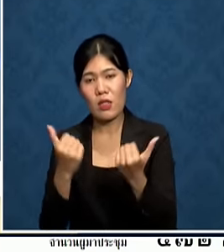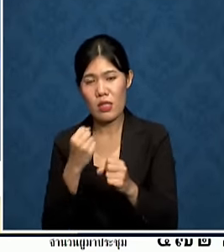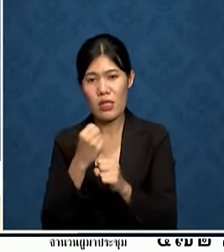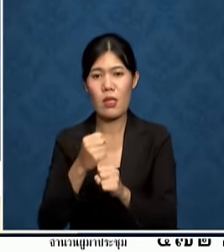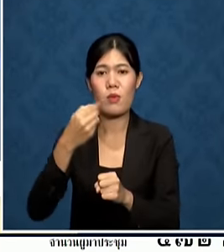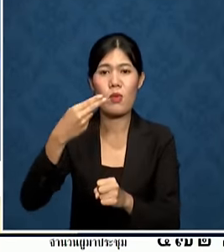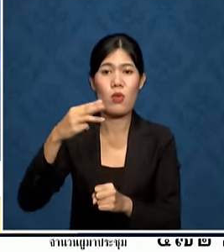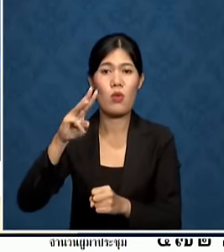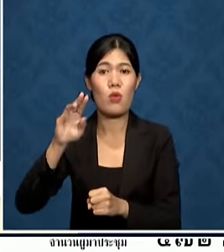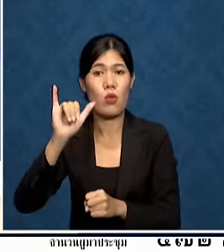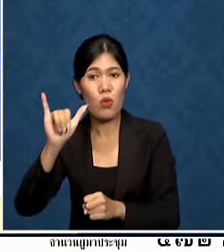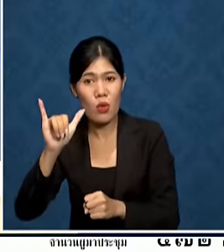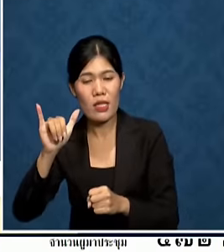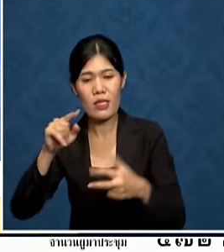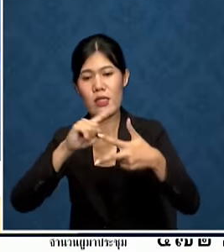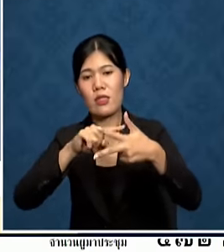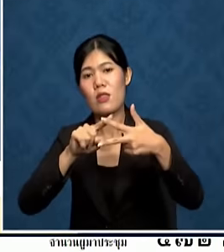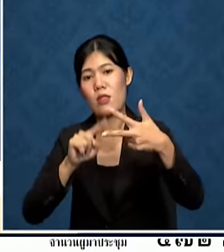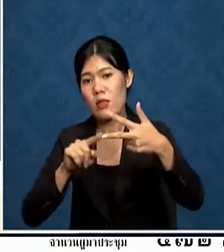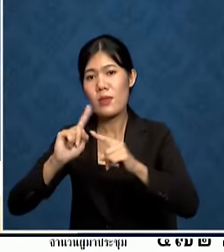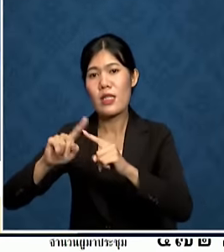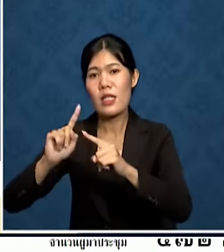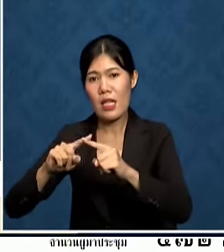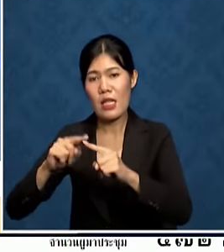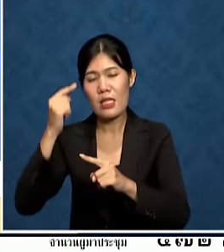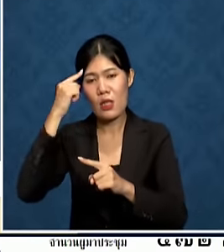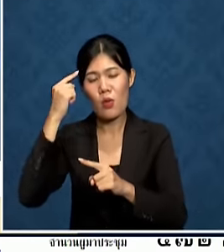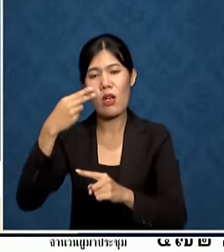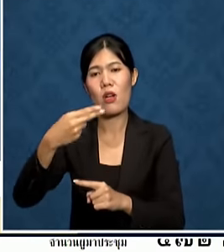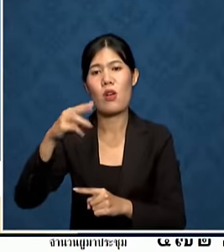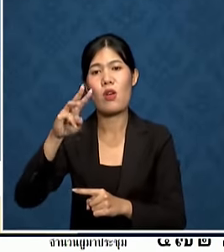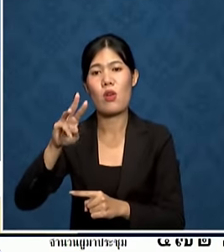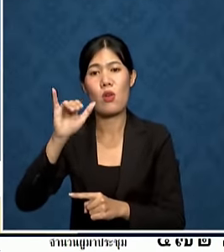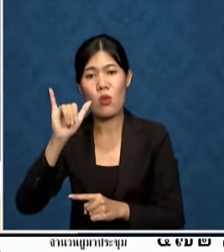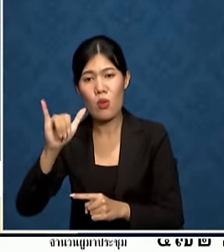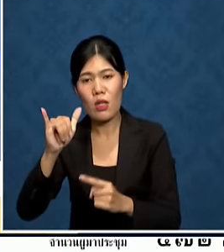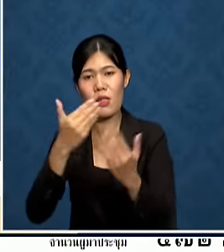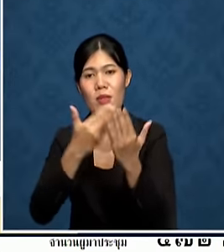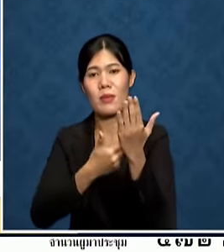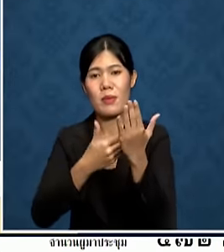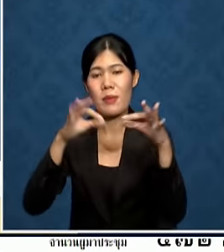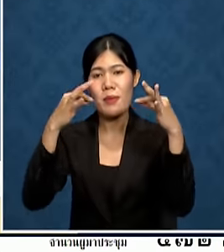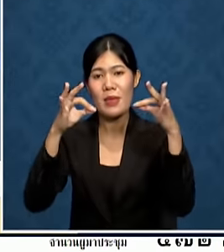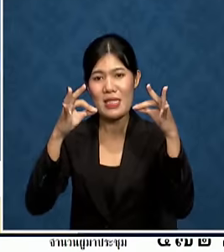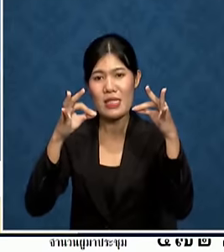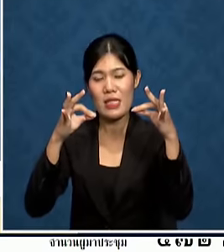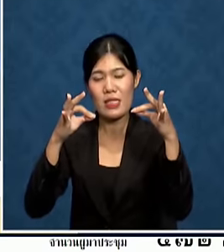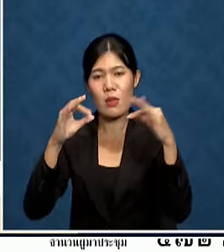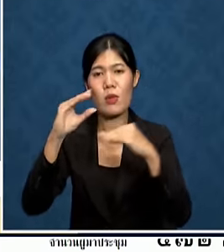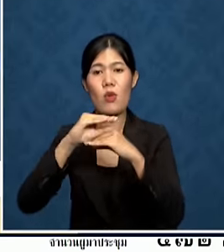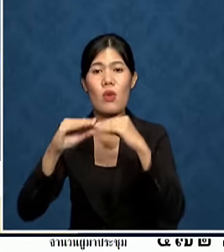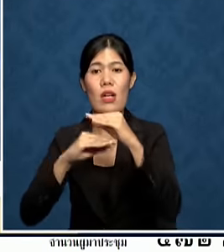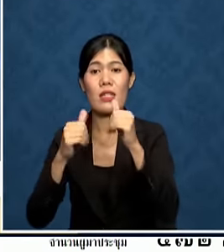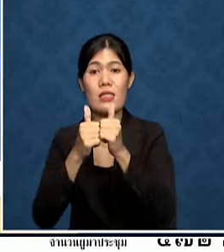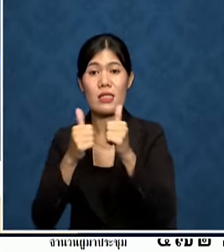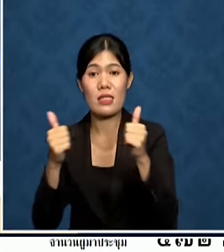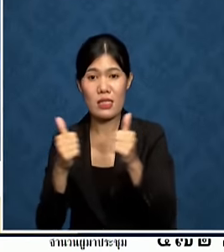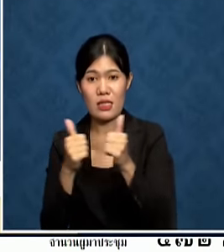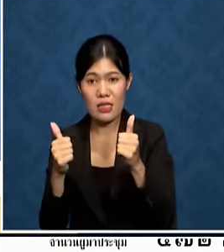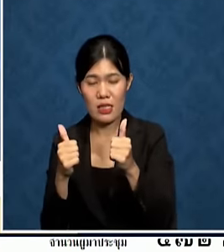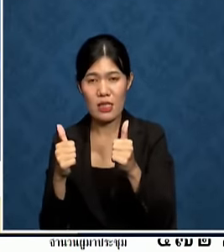3ตัวอยากฝากรัฐบาลให้ช่วยรับหวยไปเสร็จไปทำหน่อยนะครับโครงการดีๆที่จะช่วยจูงใจ SMEเข้า SME One IDและ